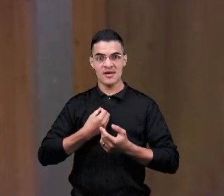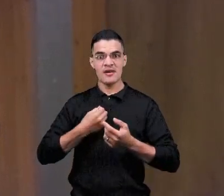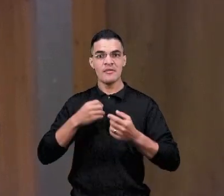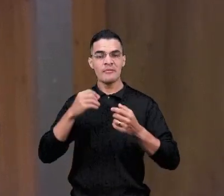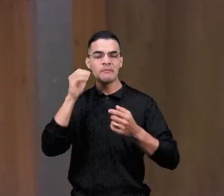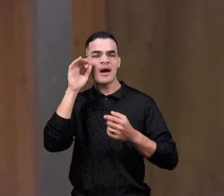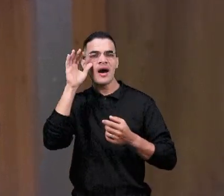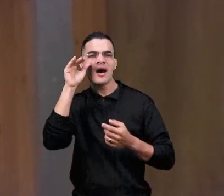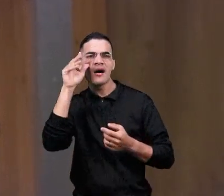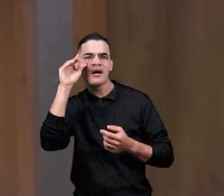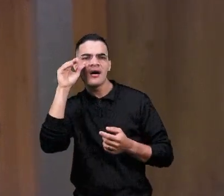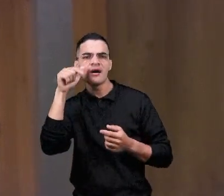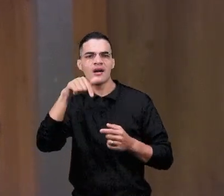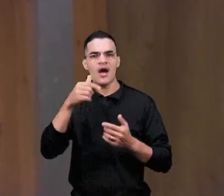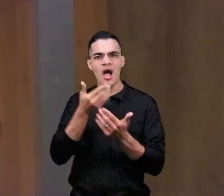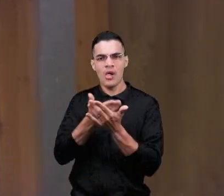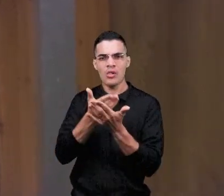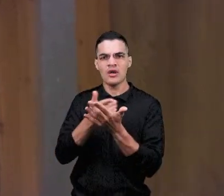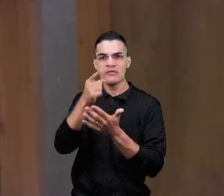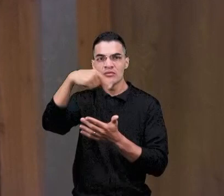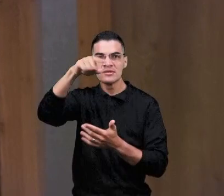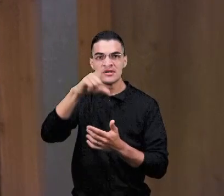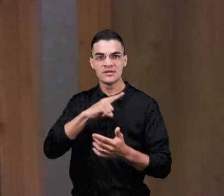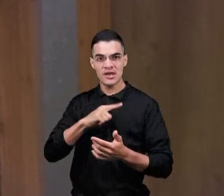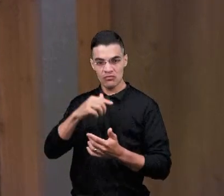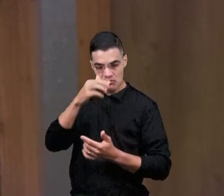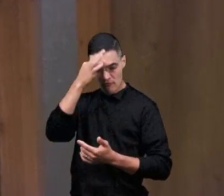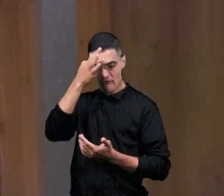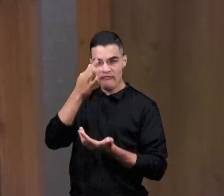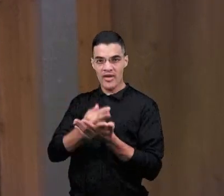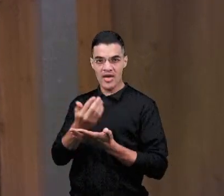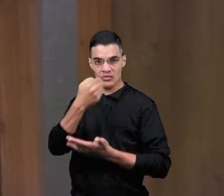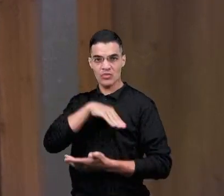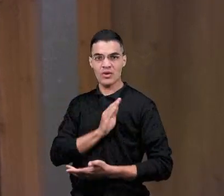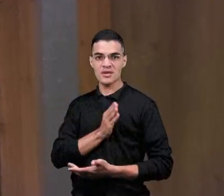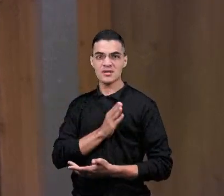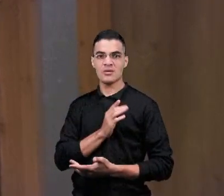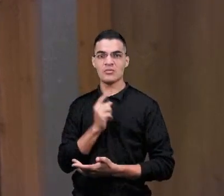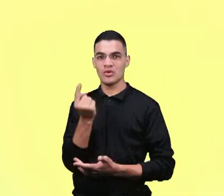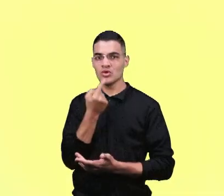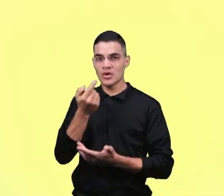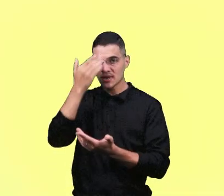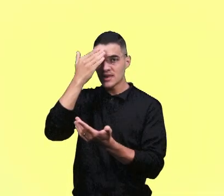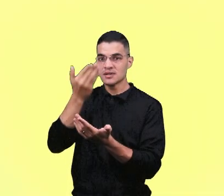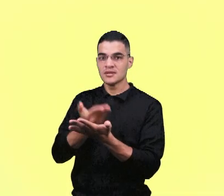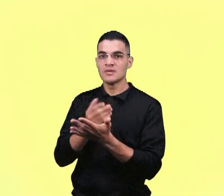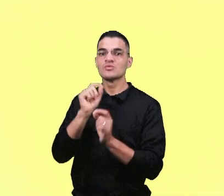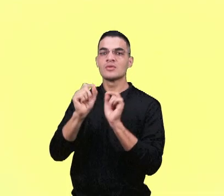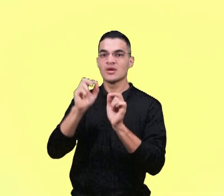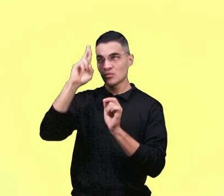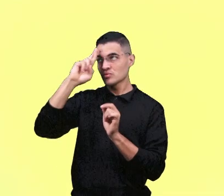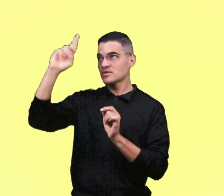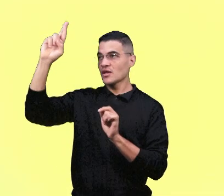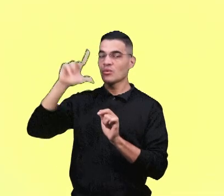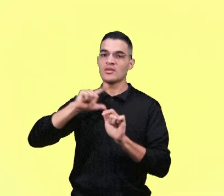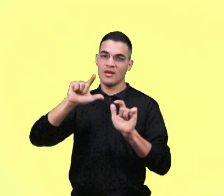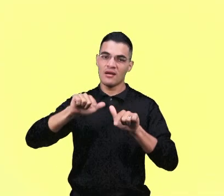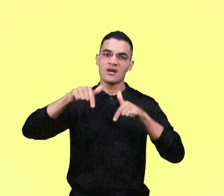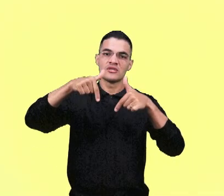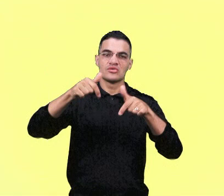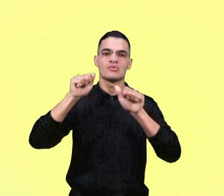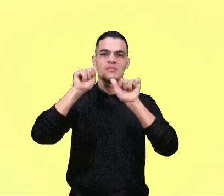foi parce que nous croyons que le Seigneur il est béni, parce que vous êtes en train d'entendre la parole du Seigneur.